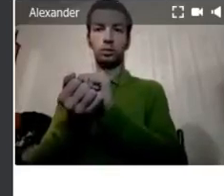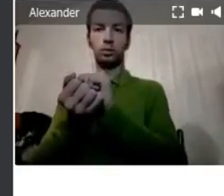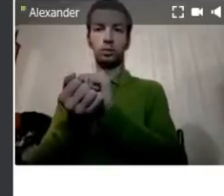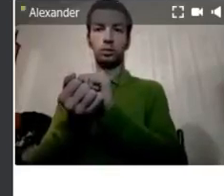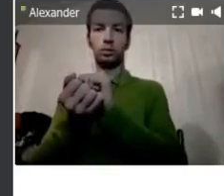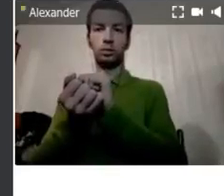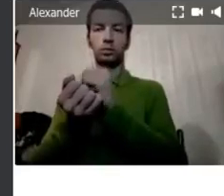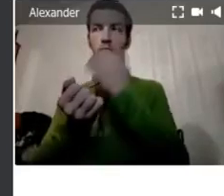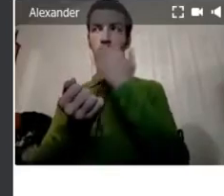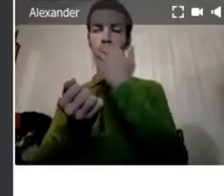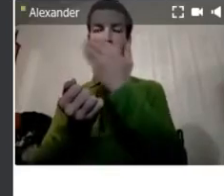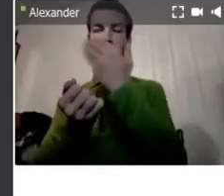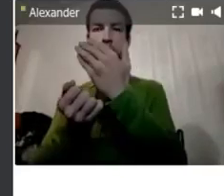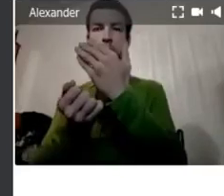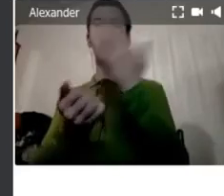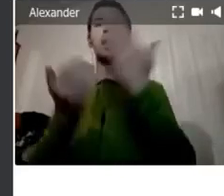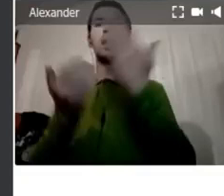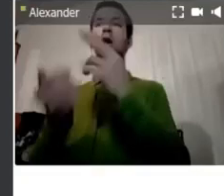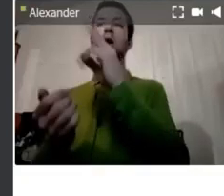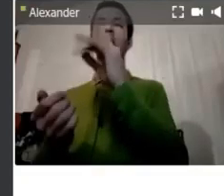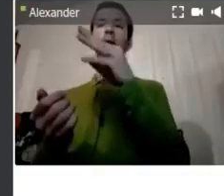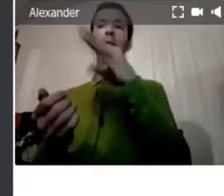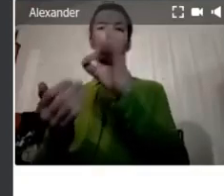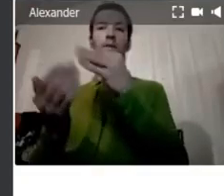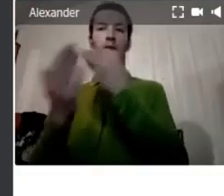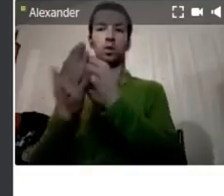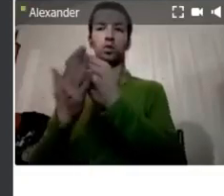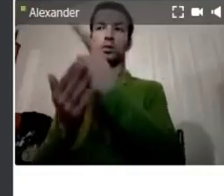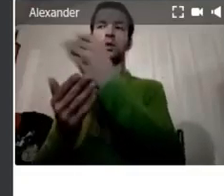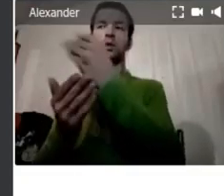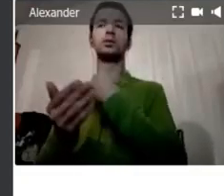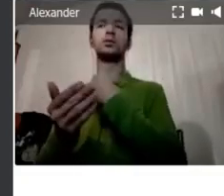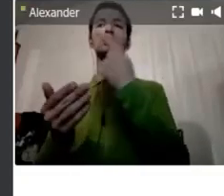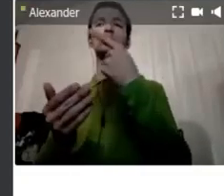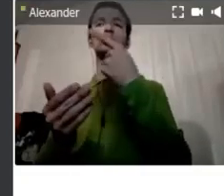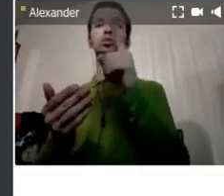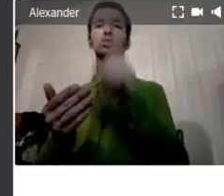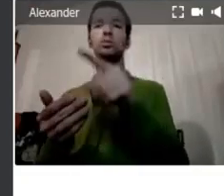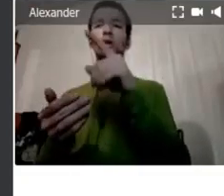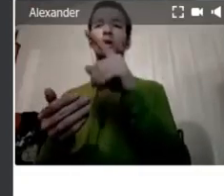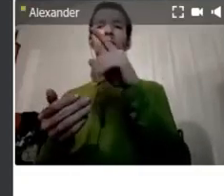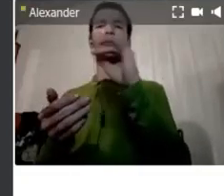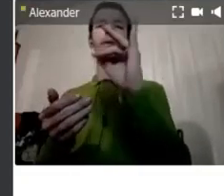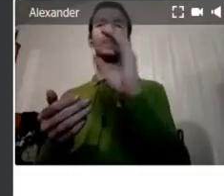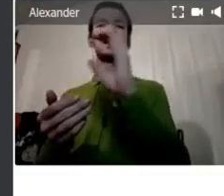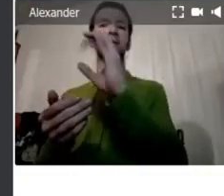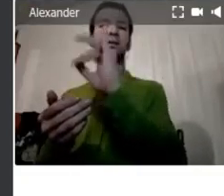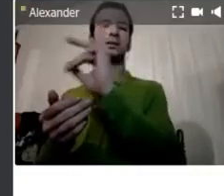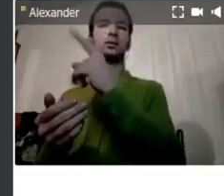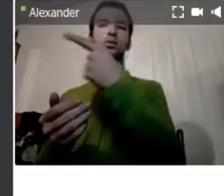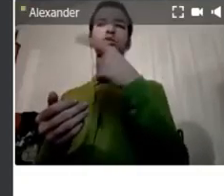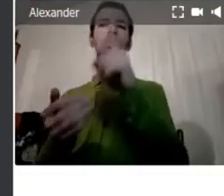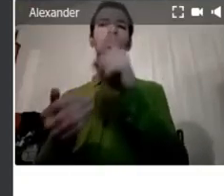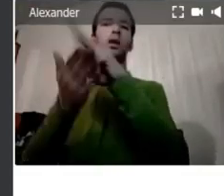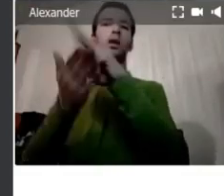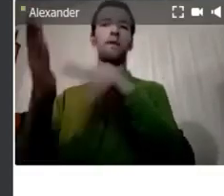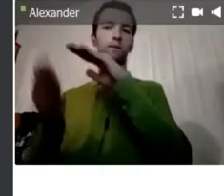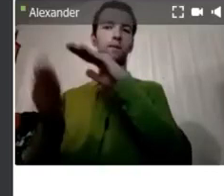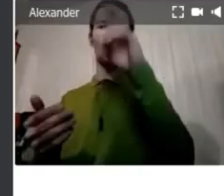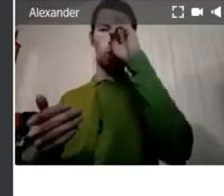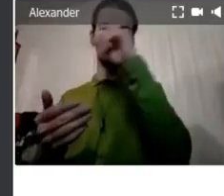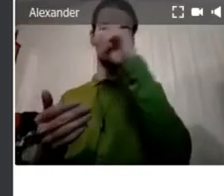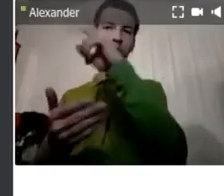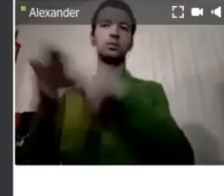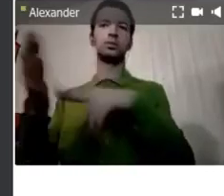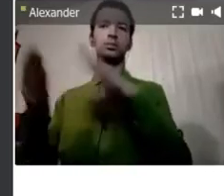Вот. Вы должны понимать, что посадить могут как организаторов финансовых пирамид, так и тех, кто